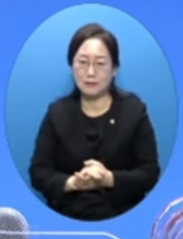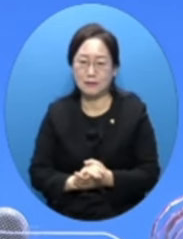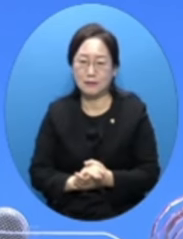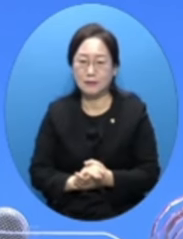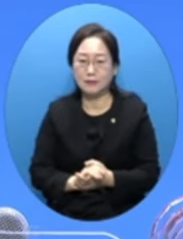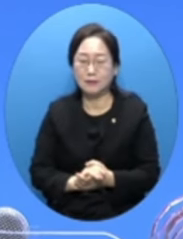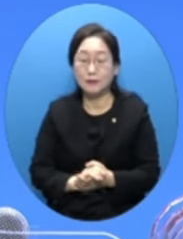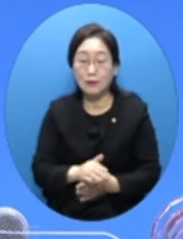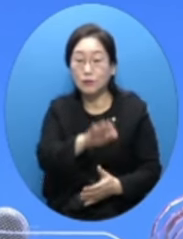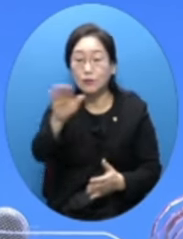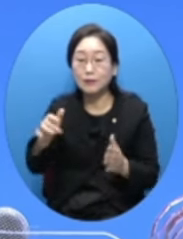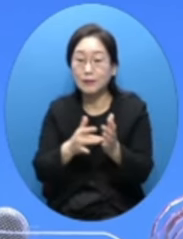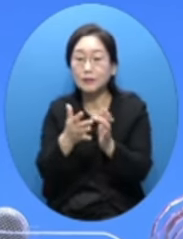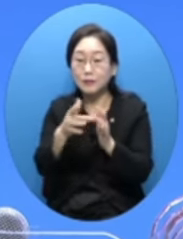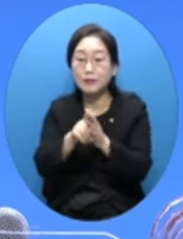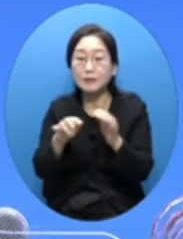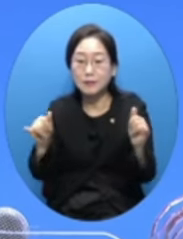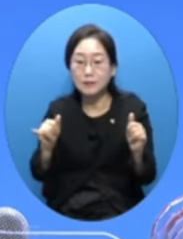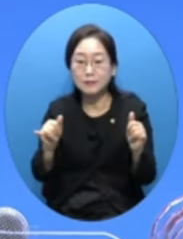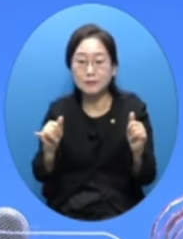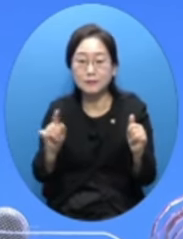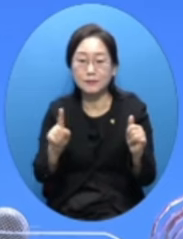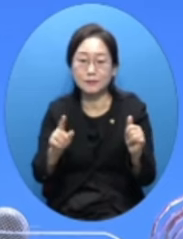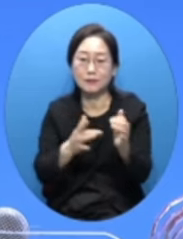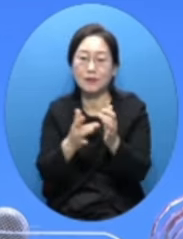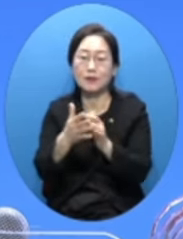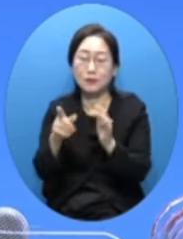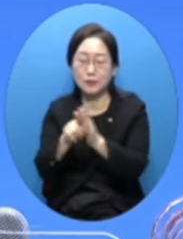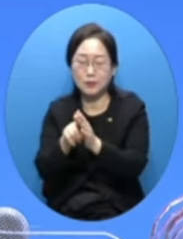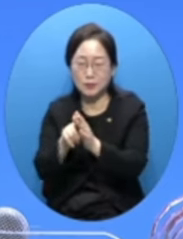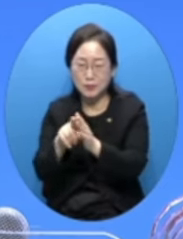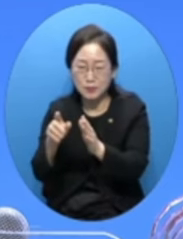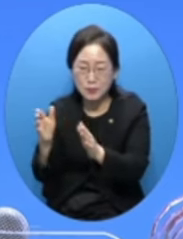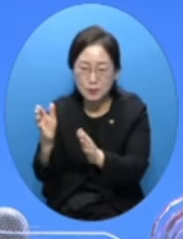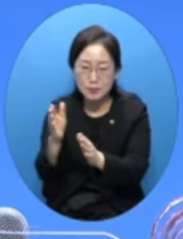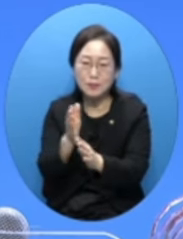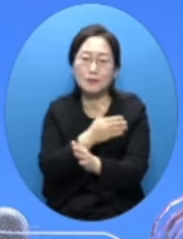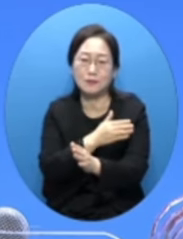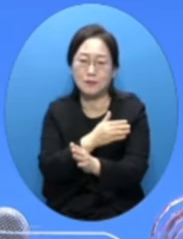우리 크리스찬들은 예수 믿고 난 다음에